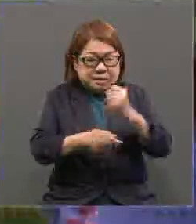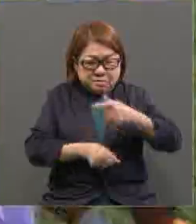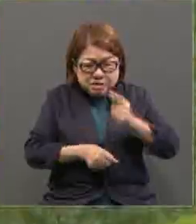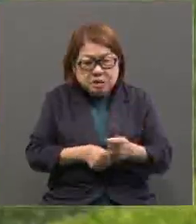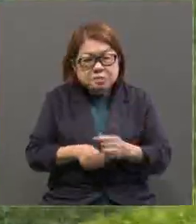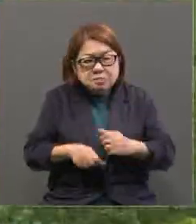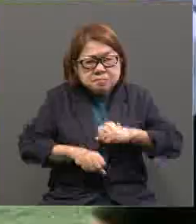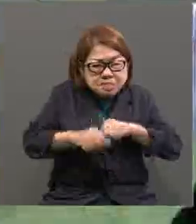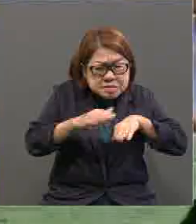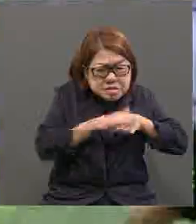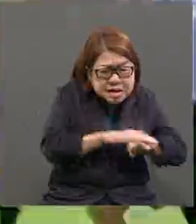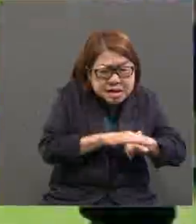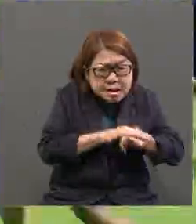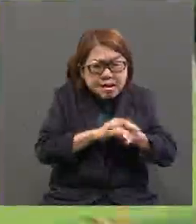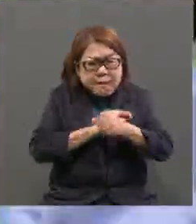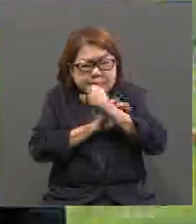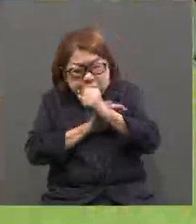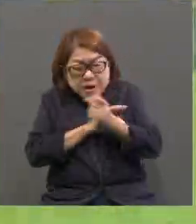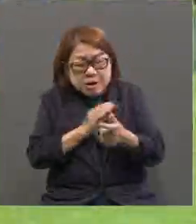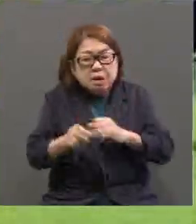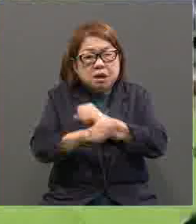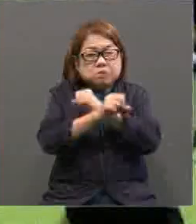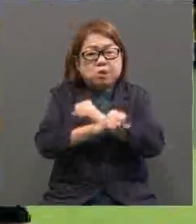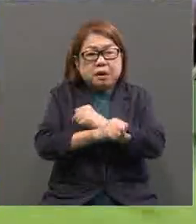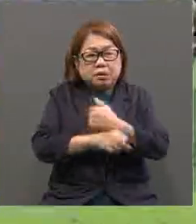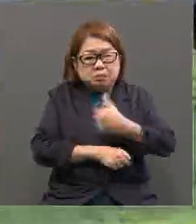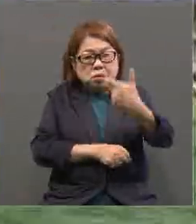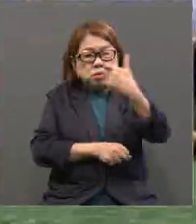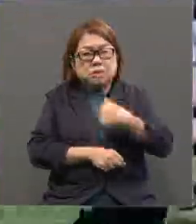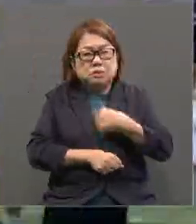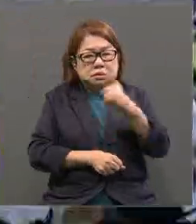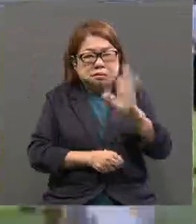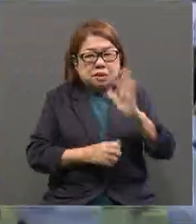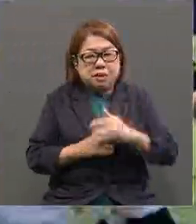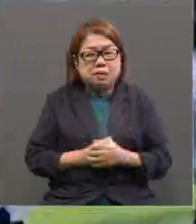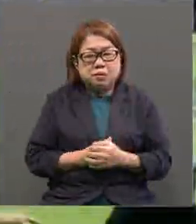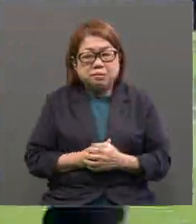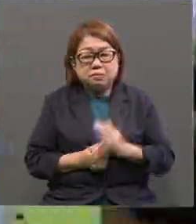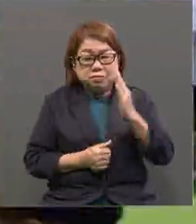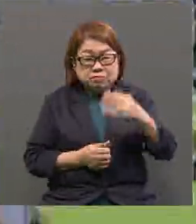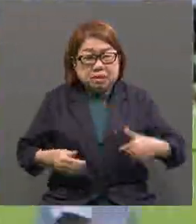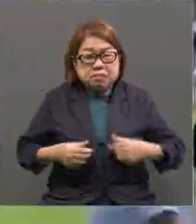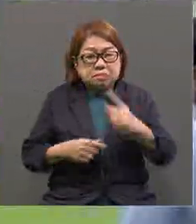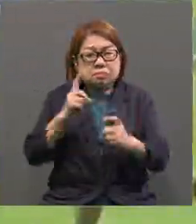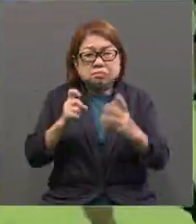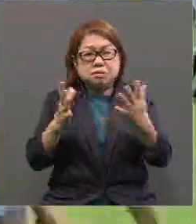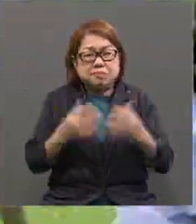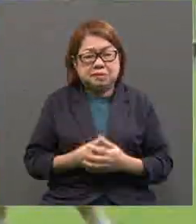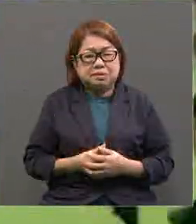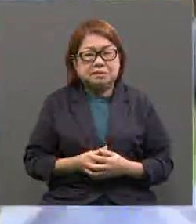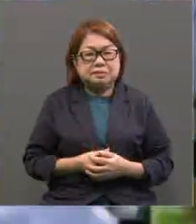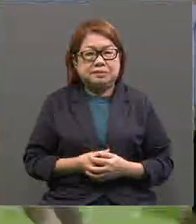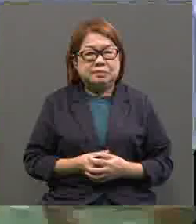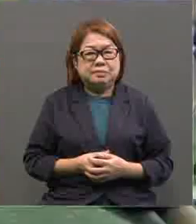การหลบหนีซ่อนตัวนะครับแล้วในการต่อสู้เพื่อเอาชีวิตรอดในสถานการณ์จริงเพื่อจะสามารถรอดได้อย่างปลอดภัยนะครับ